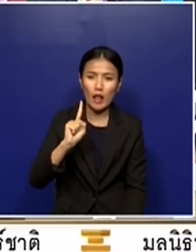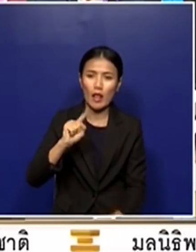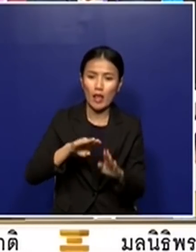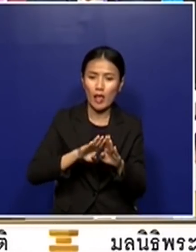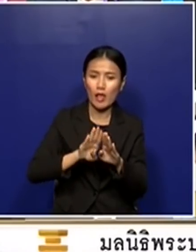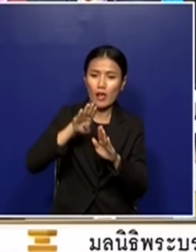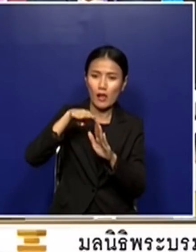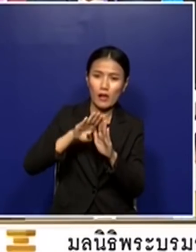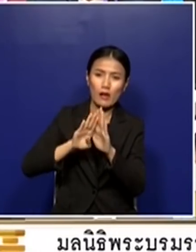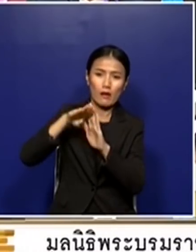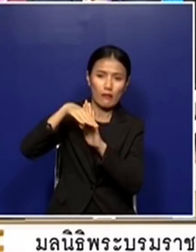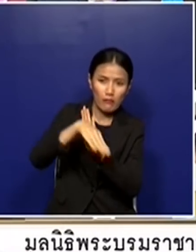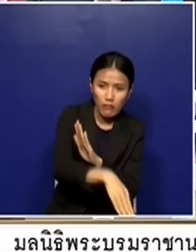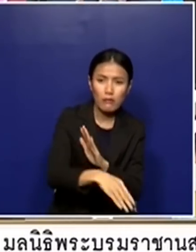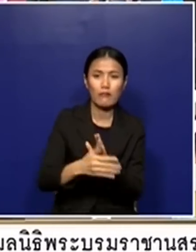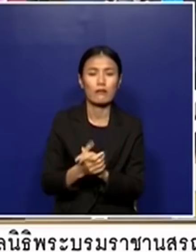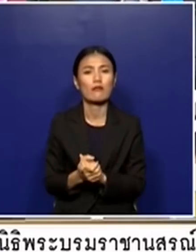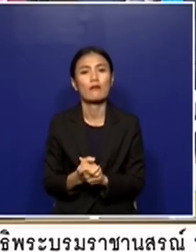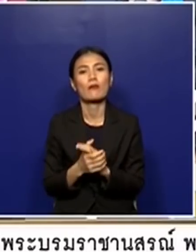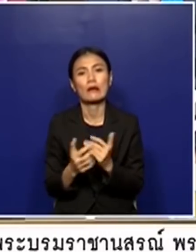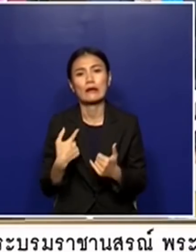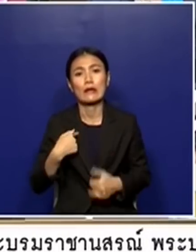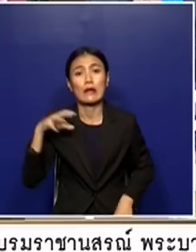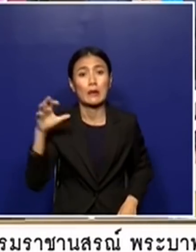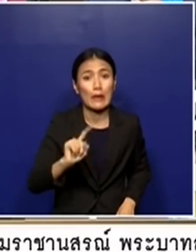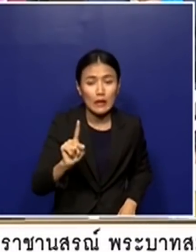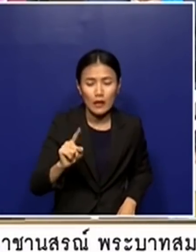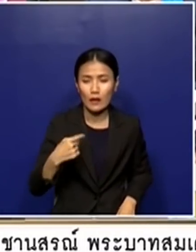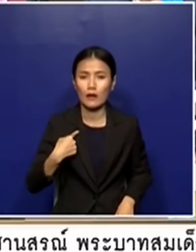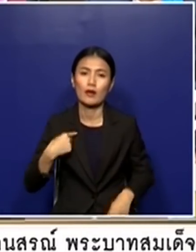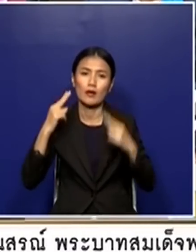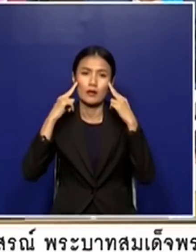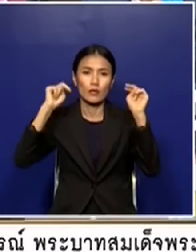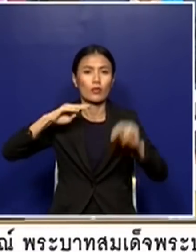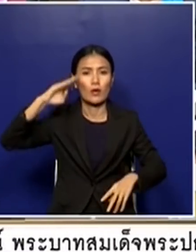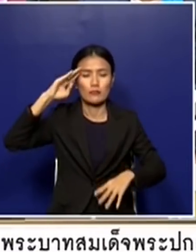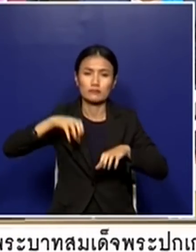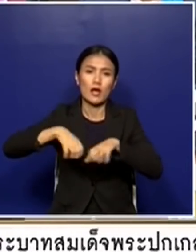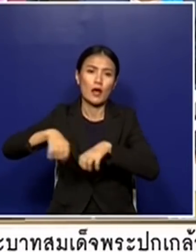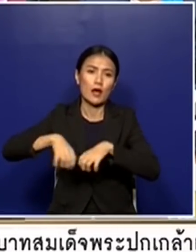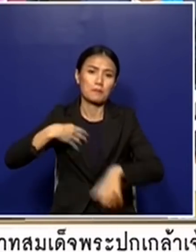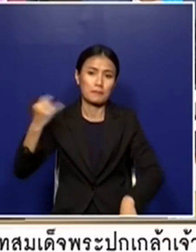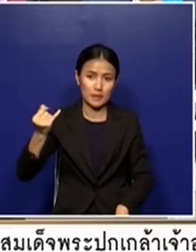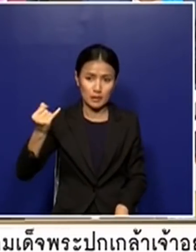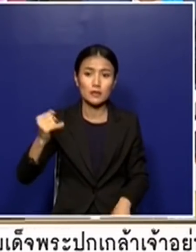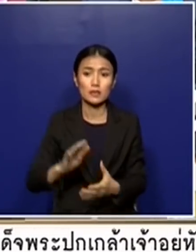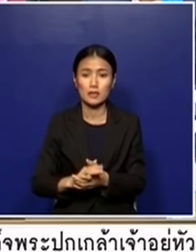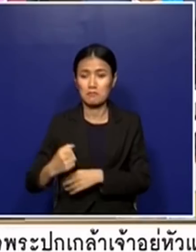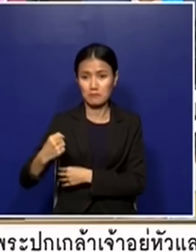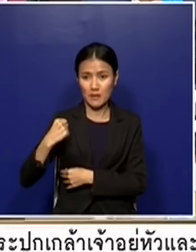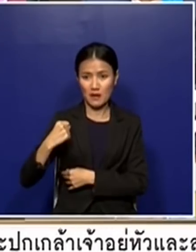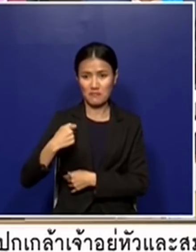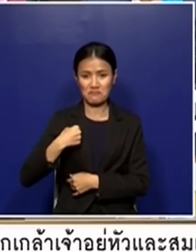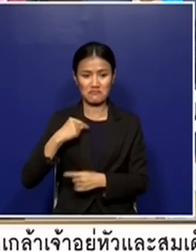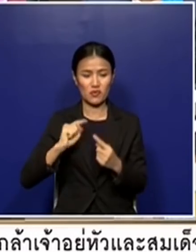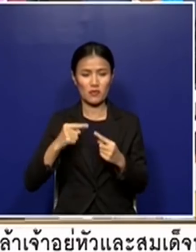วทั้งหมดเกิดจากการบริหารที่ผิดพลาดของตนเองมีการใช้อำนาจแ